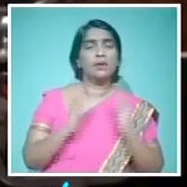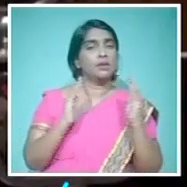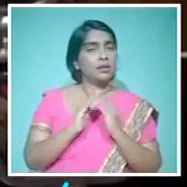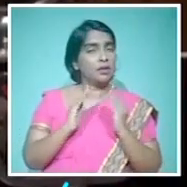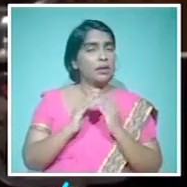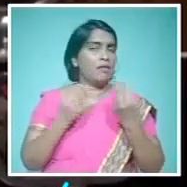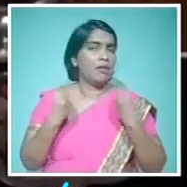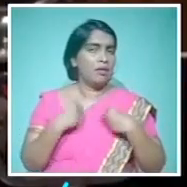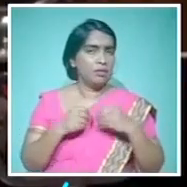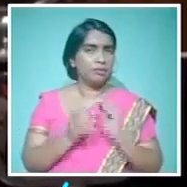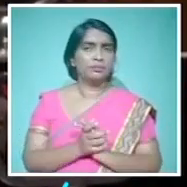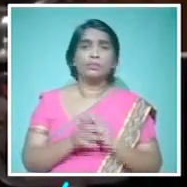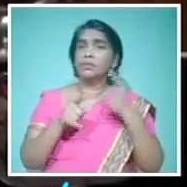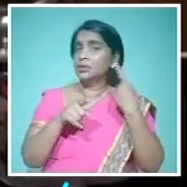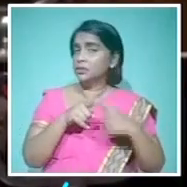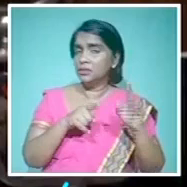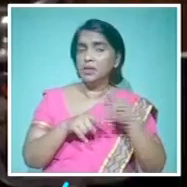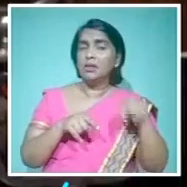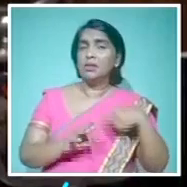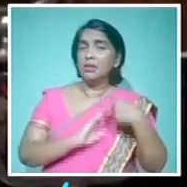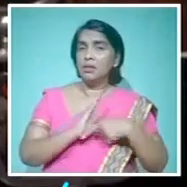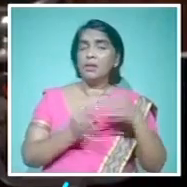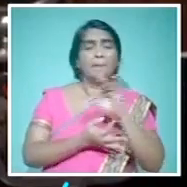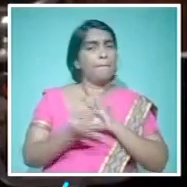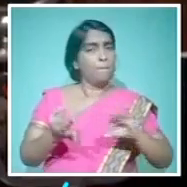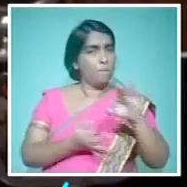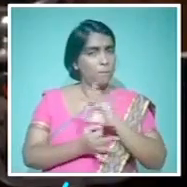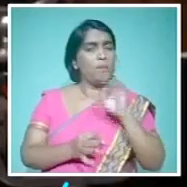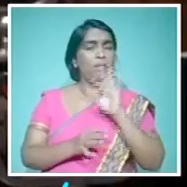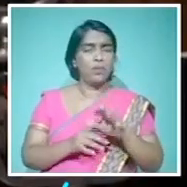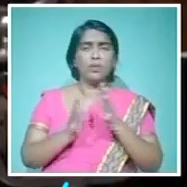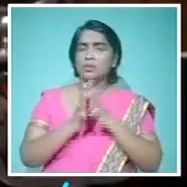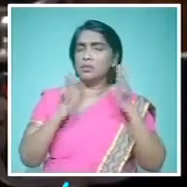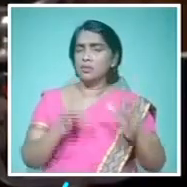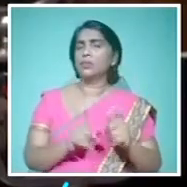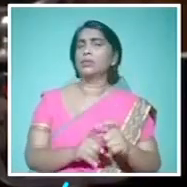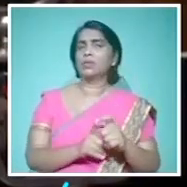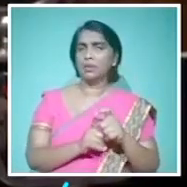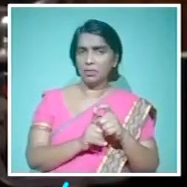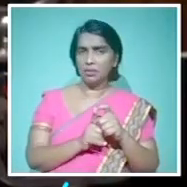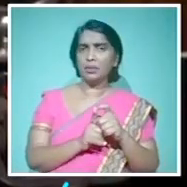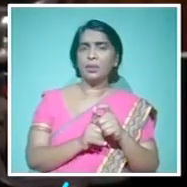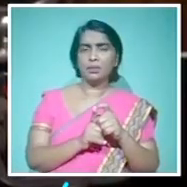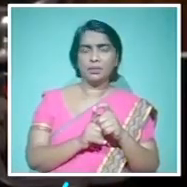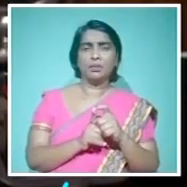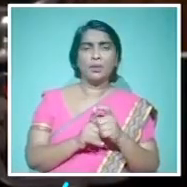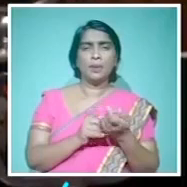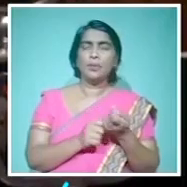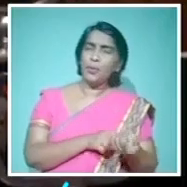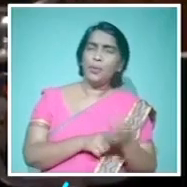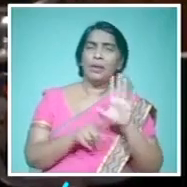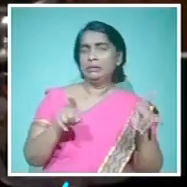නිවාස අහිමි වුණා. එපමණක් නෙවෙයි මේ රටේ ප්‍රජාතන්ත්‍රවාදයට එල්ල කරපු ඉතාම දරුණුතම පහරක්.